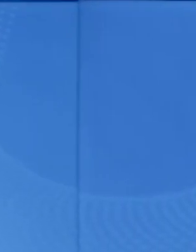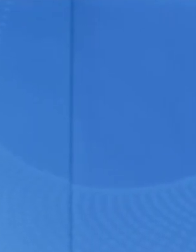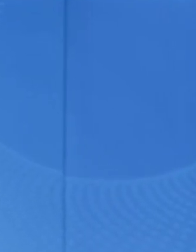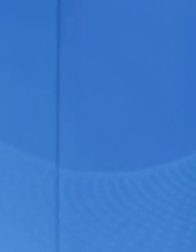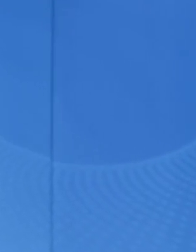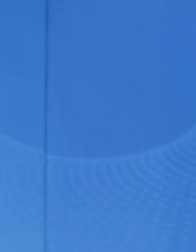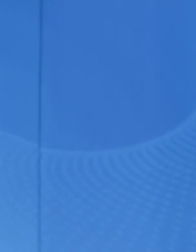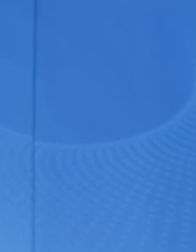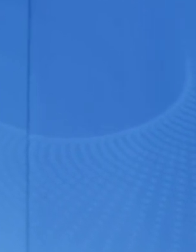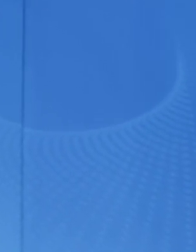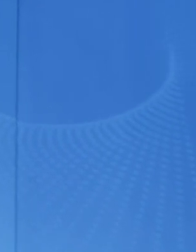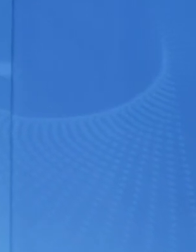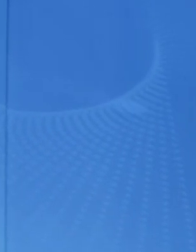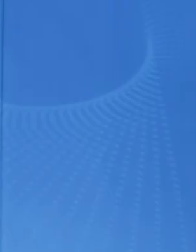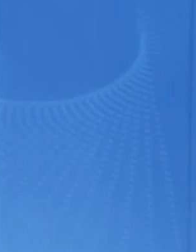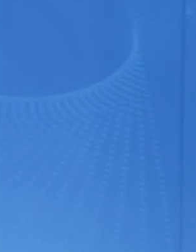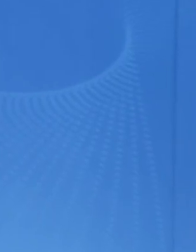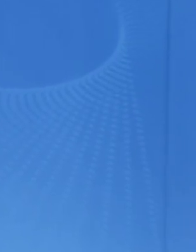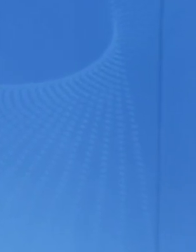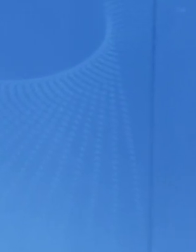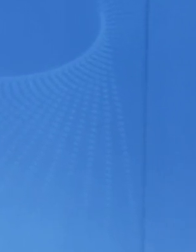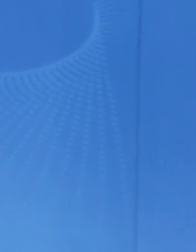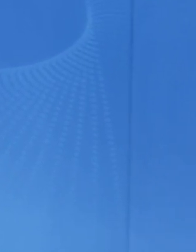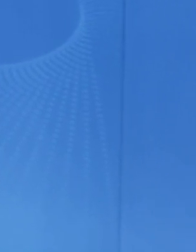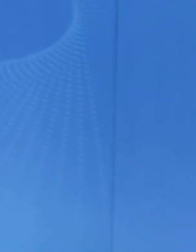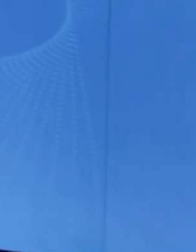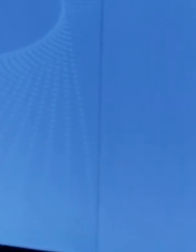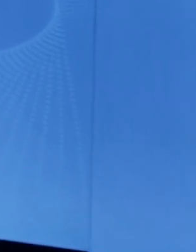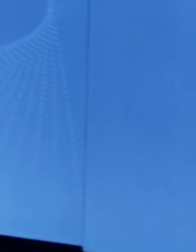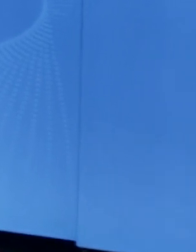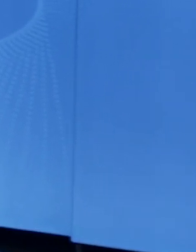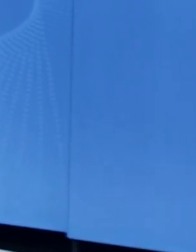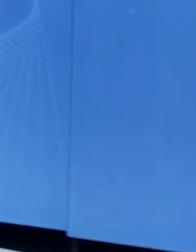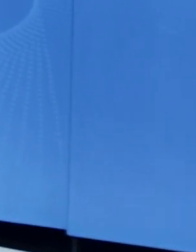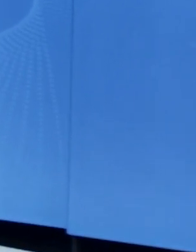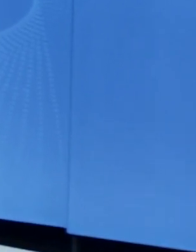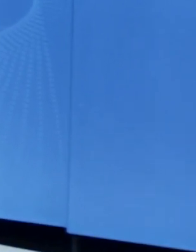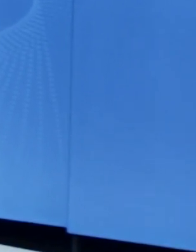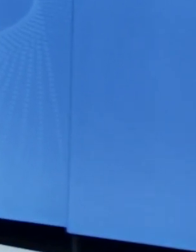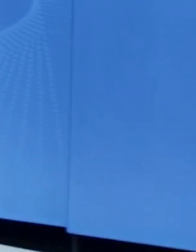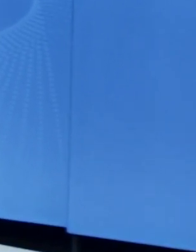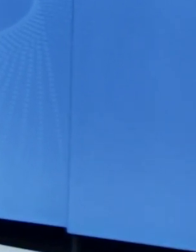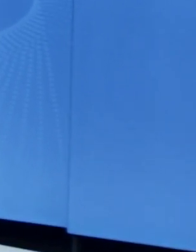Орой мэдрэгийн үзэгчдээ Тэнгэр телевиз сайд орцсон болон бусад мэдээний дэлгэрэнгүйг 7 арын мэдээллийн хөтөлбөрөөр хүрэх болно. Анхаарлаа хандуулна.